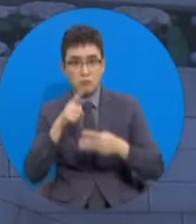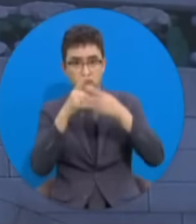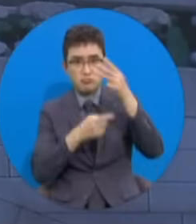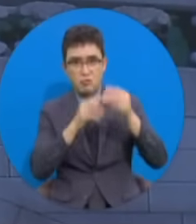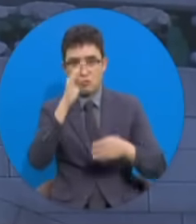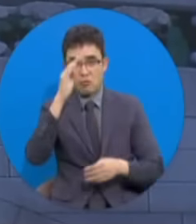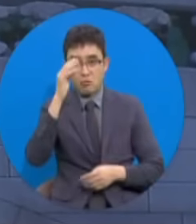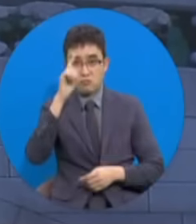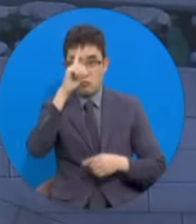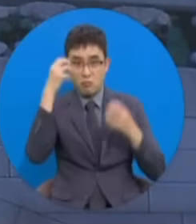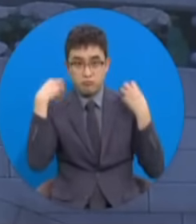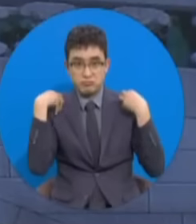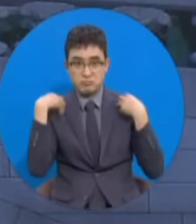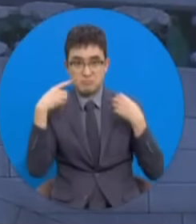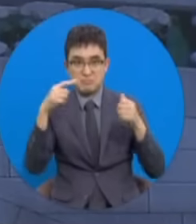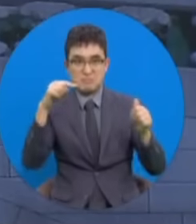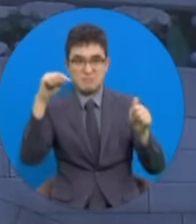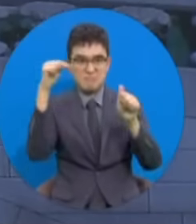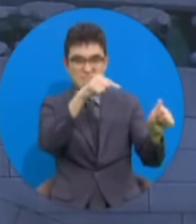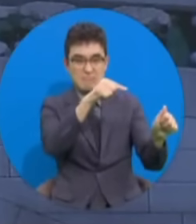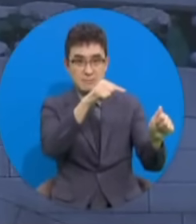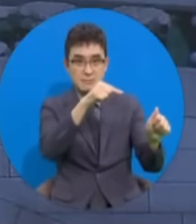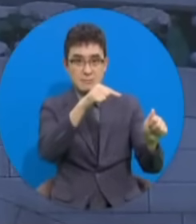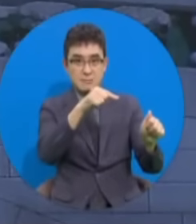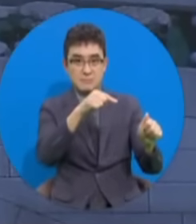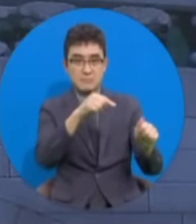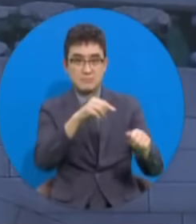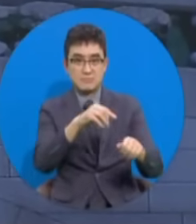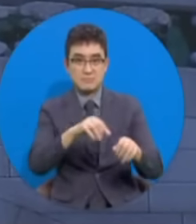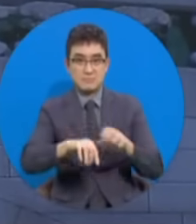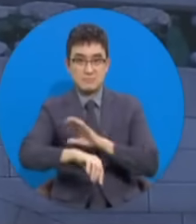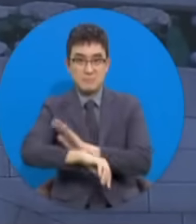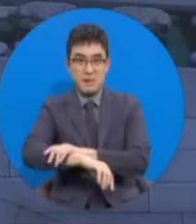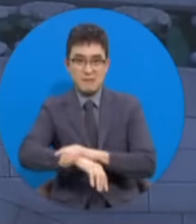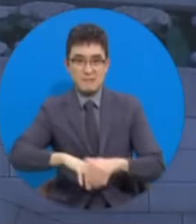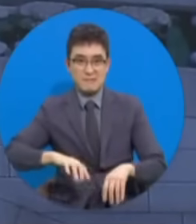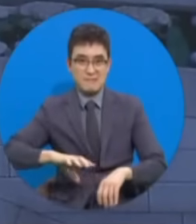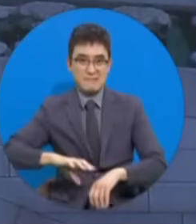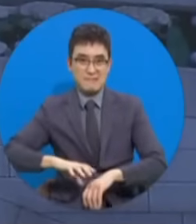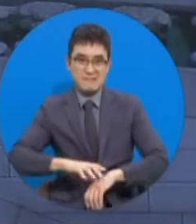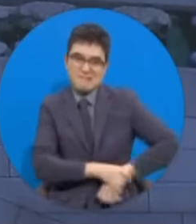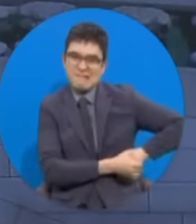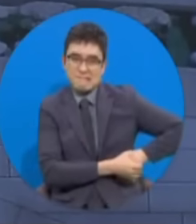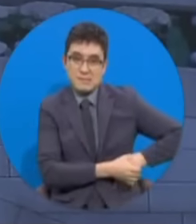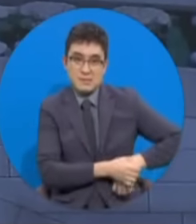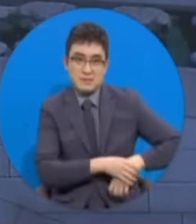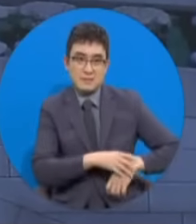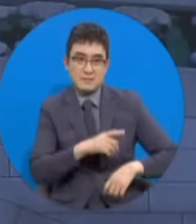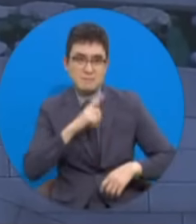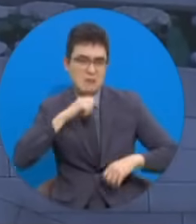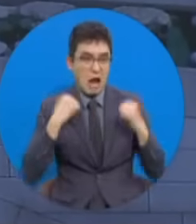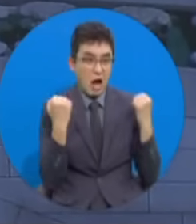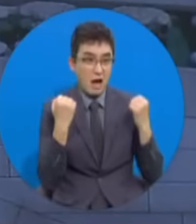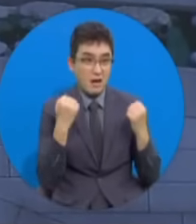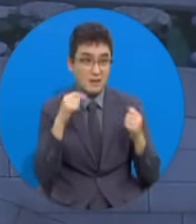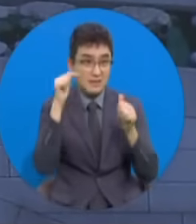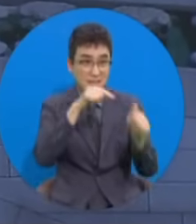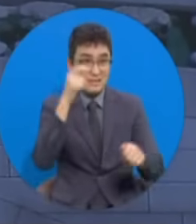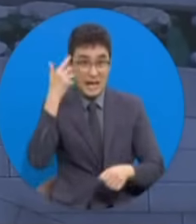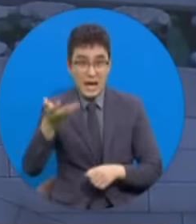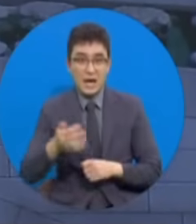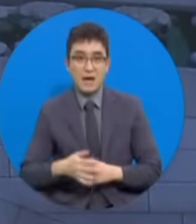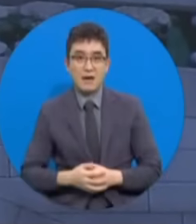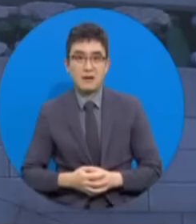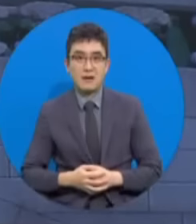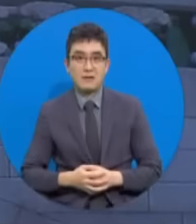정부가 외압을 행사했다, 팔을 뒤틀은 건 아니냐라는 공세까지 나왔습니다. 그러자 어제 이 민간